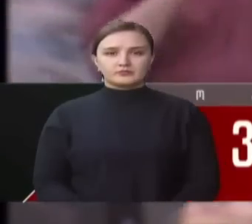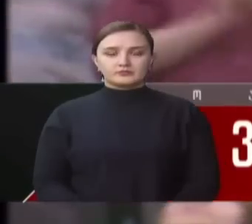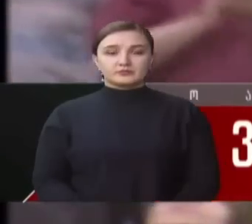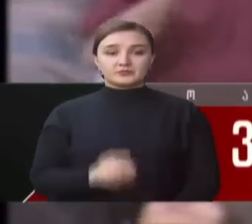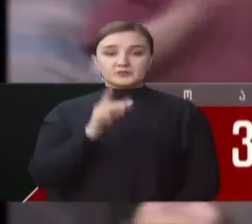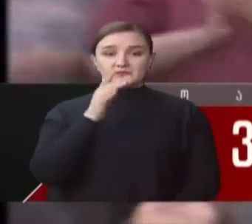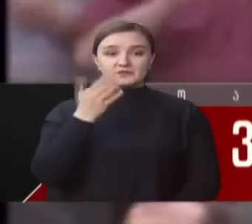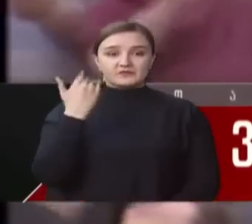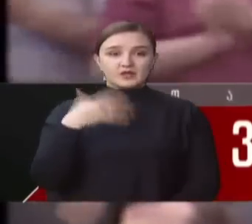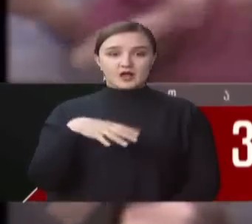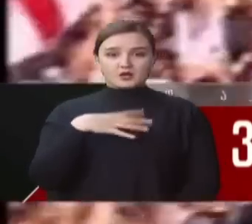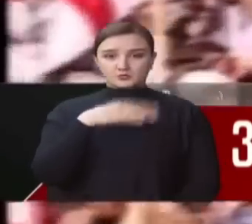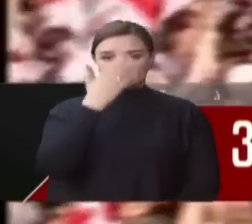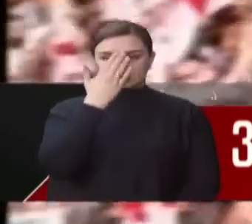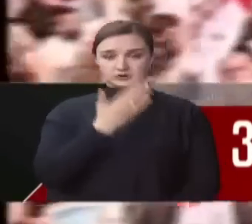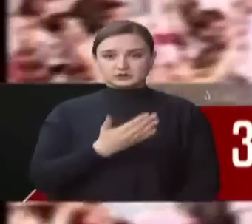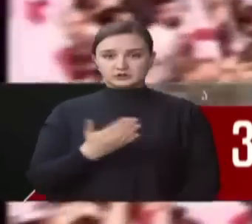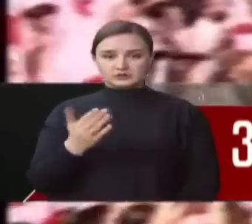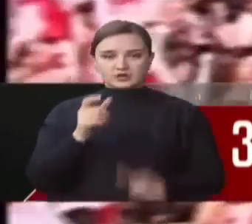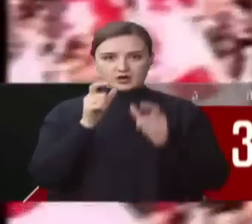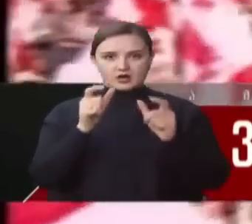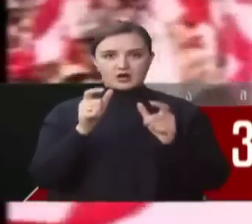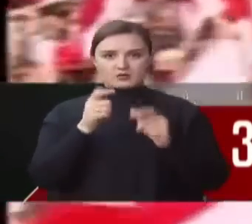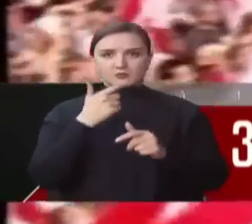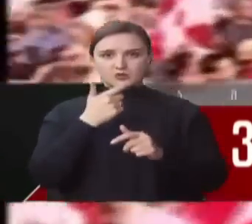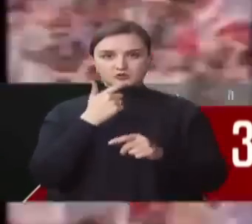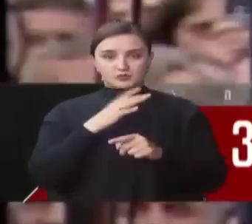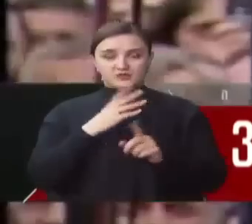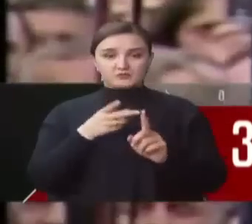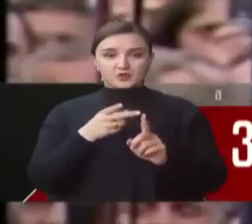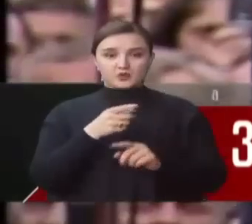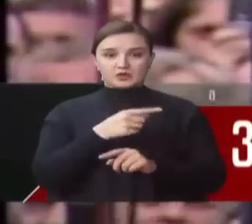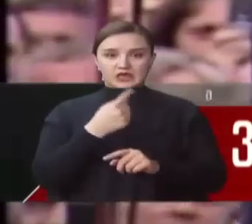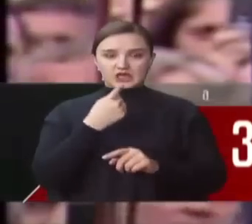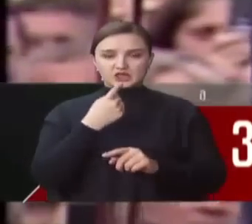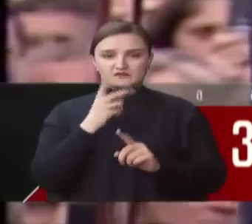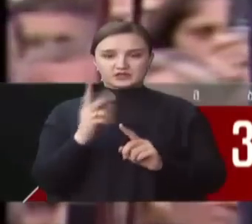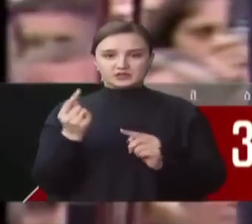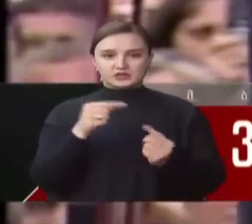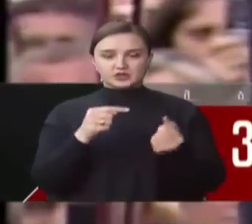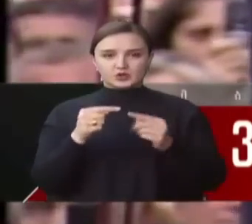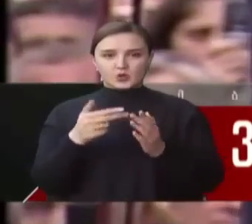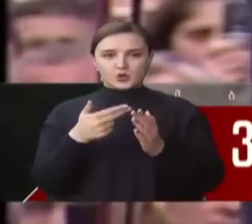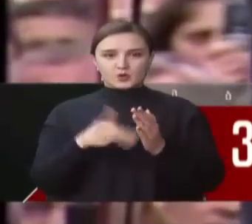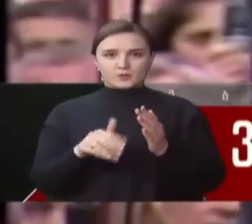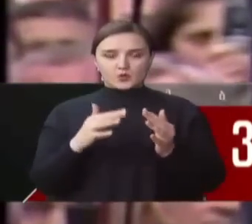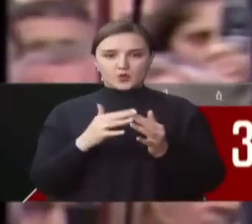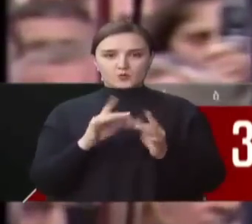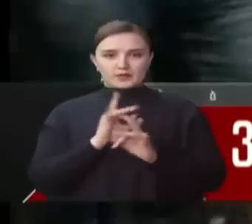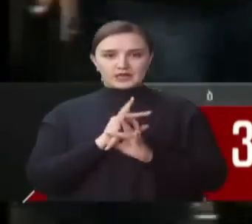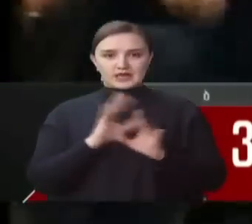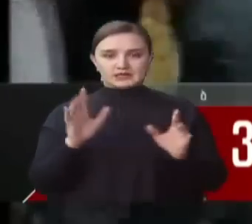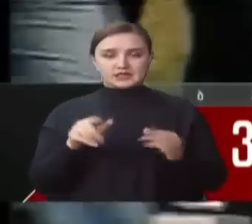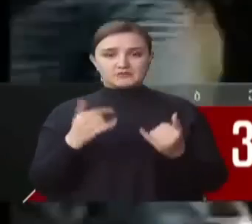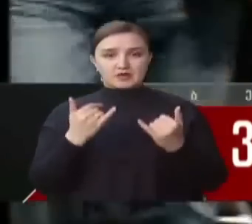Mașin cartul i-a zugadoe bizertinat și riscantirepta. Meureșic i-a cindat eciurom viratam viratas cagebuli omia zeima. Magramahla,